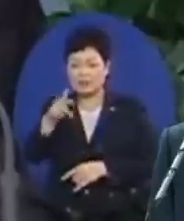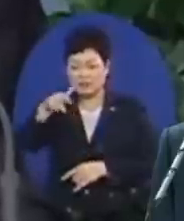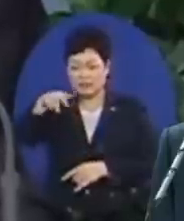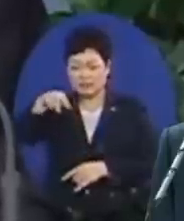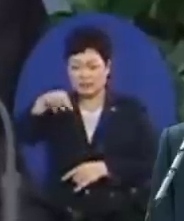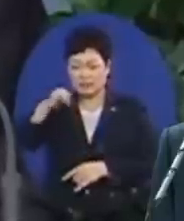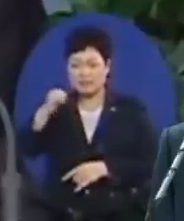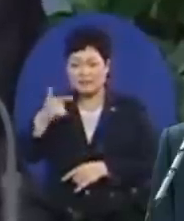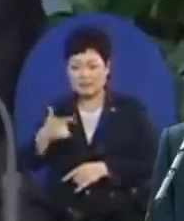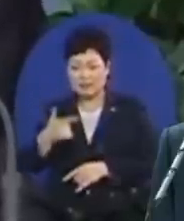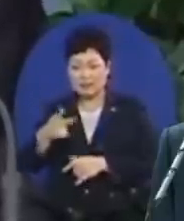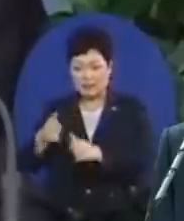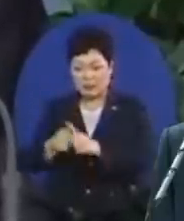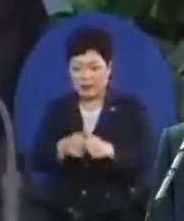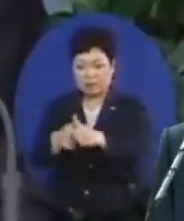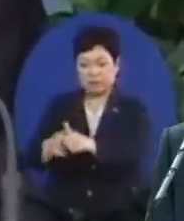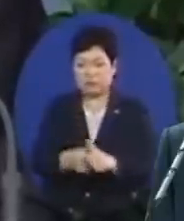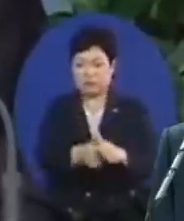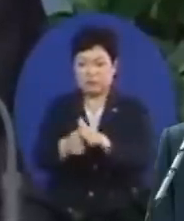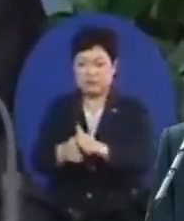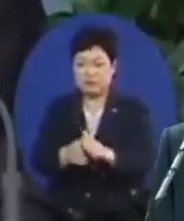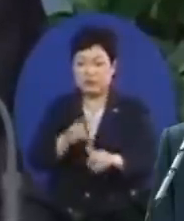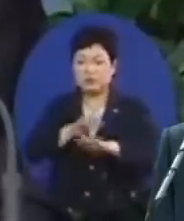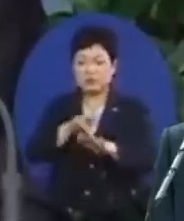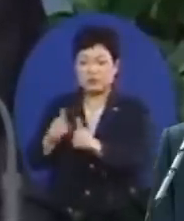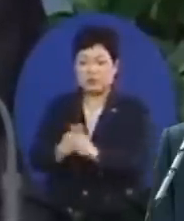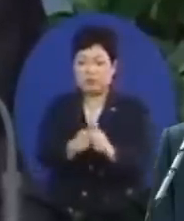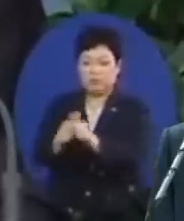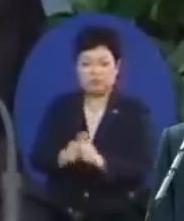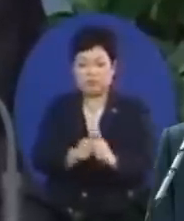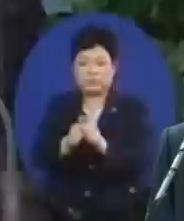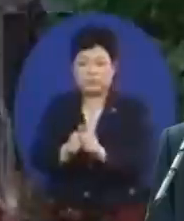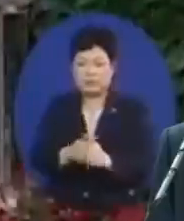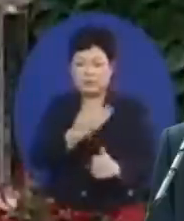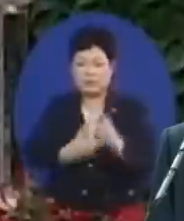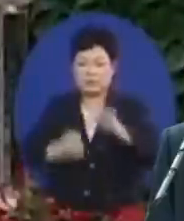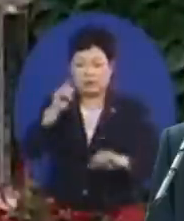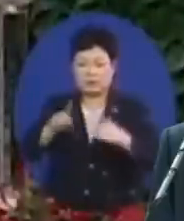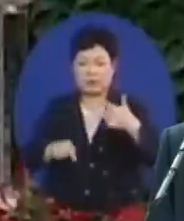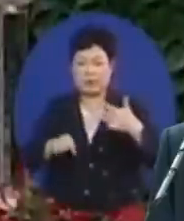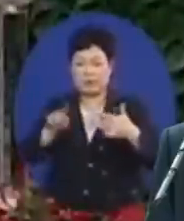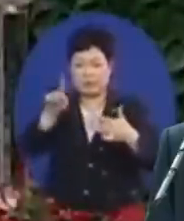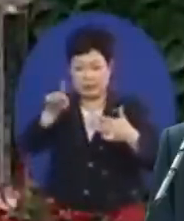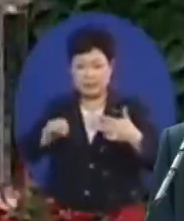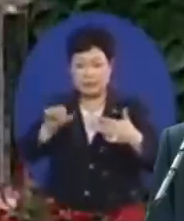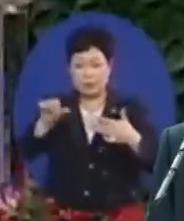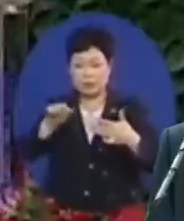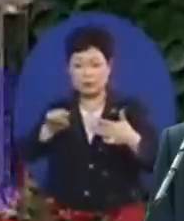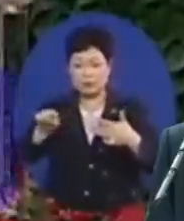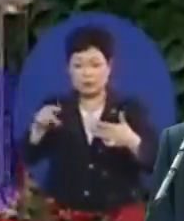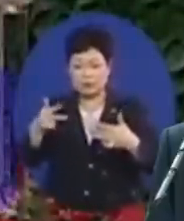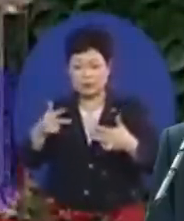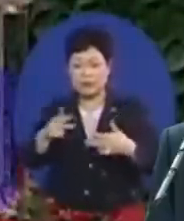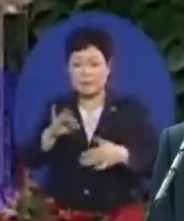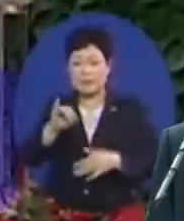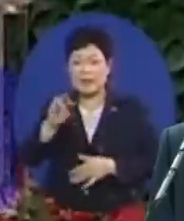오브세션이라는 영어는 따라 붙는 것을 말하는데 귀신은 따라 붙습니다. 사도행전 8장 5절로 7절에 보면 빌립이 사마리아 성에 내려가